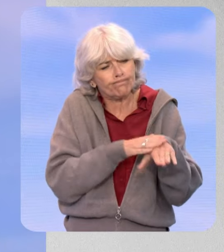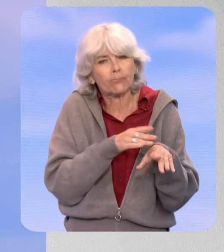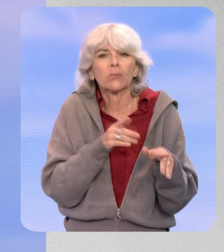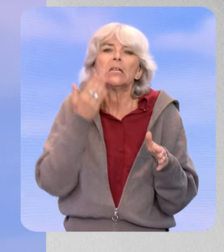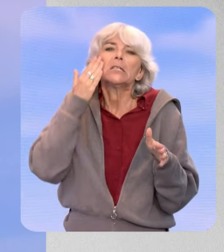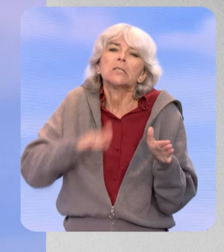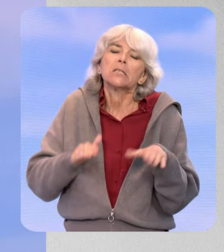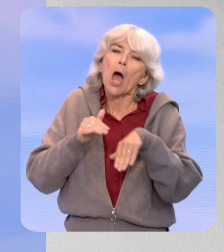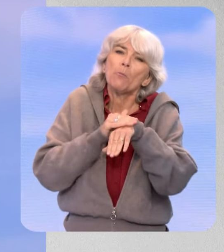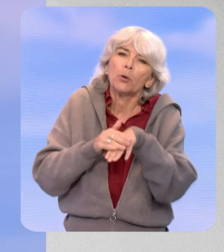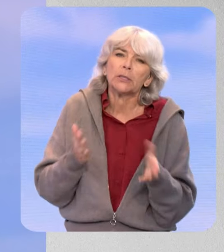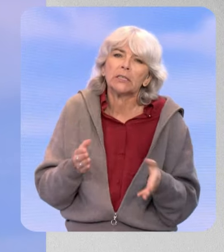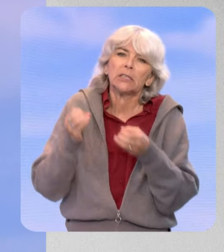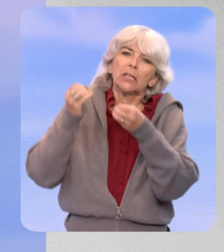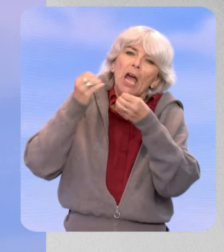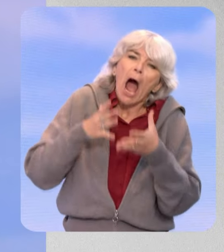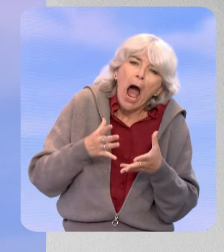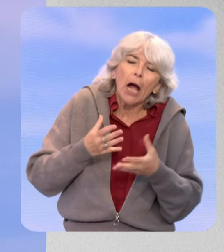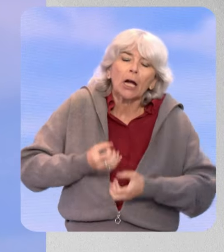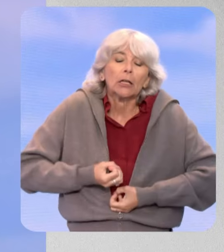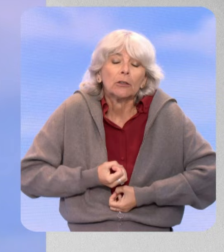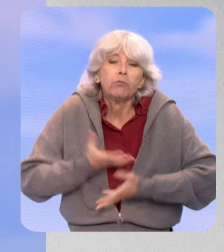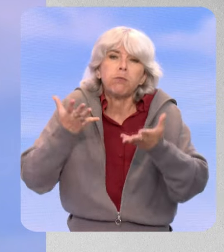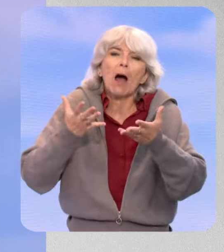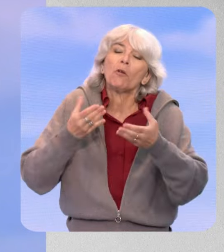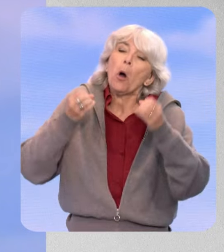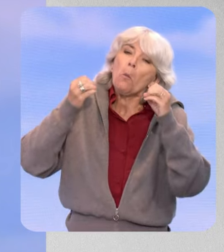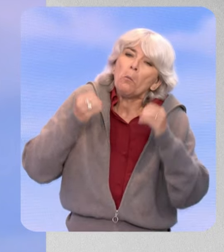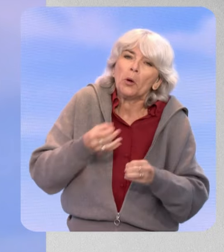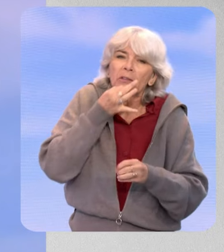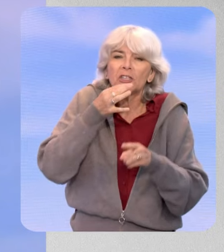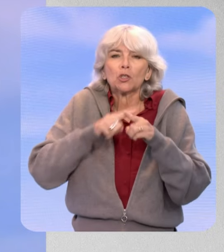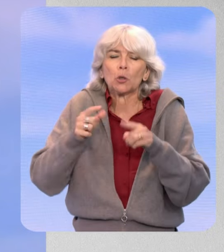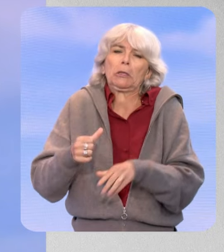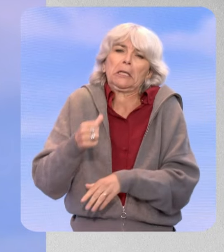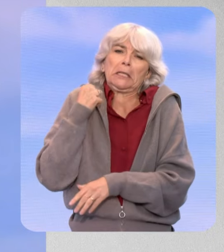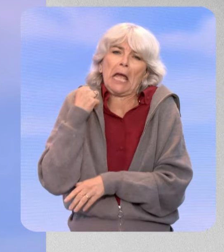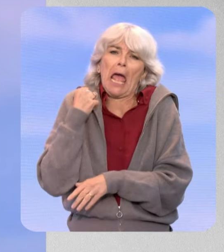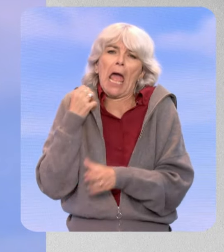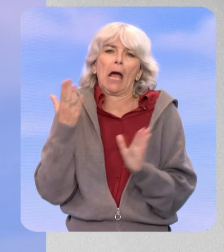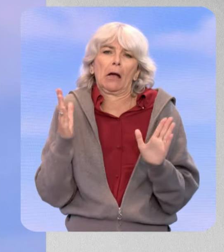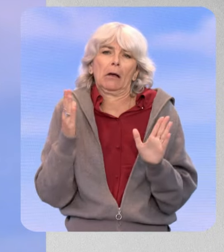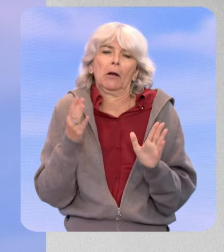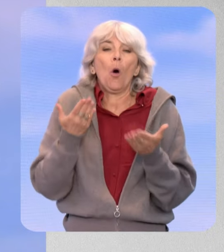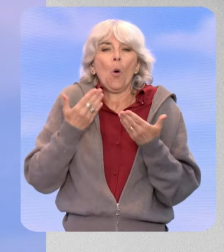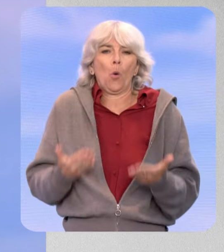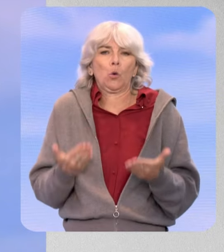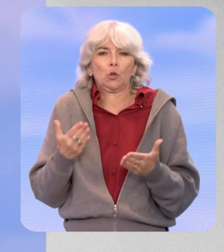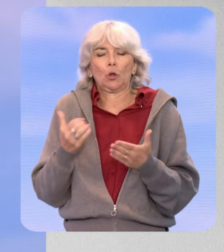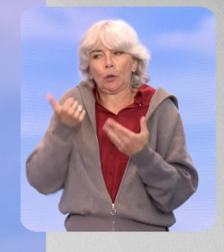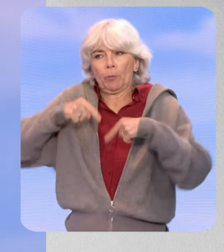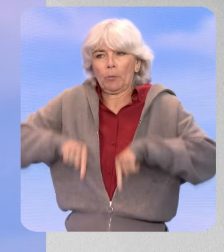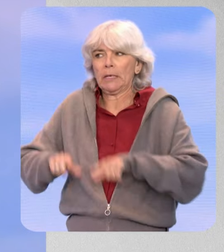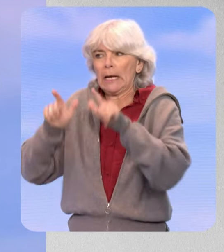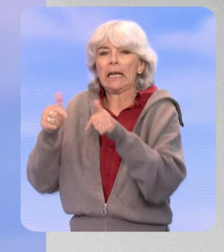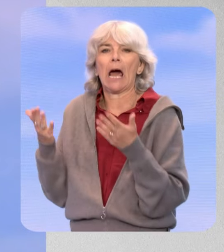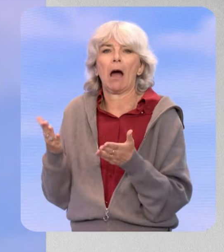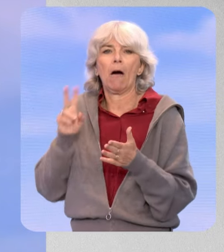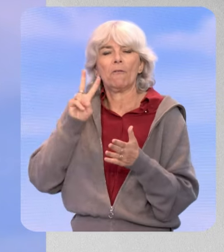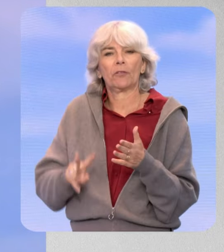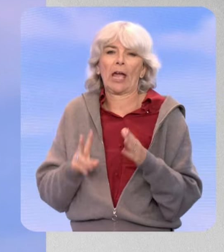ce que c'est que la politique, parfois on s'emporte, parfois on fait un bon mot, ça c'était hier, au moment où aujourd'hui on a un Premier ministre, voilà. Oui,